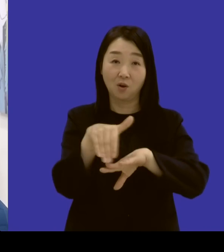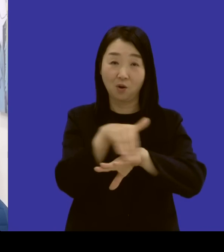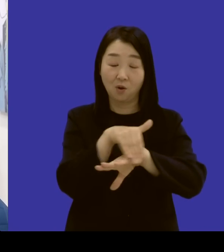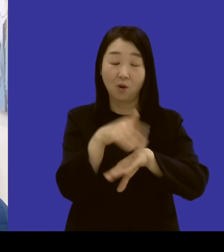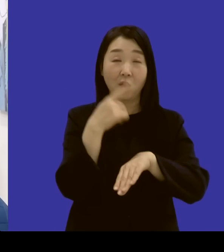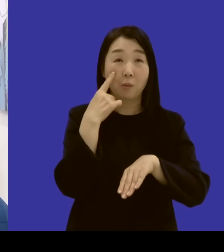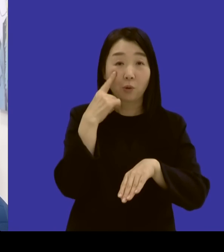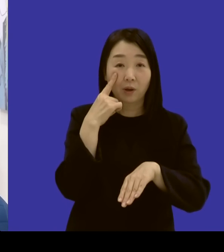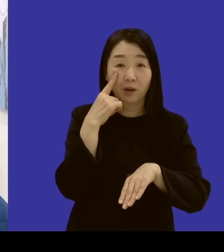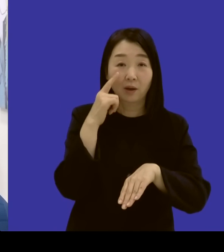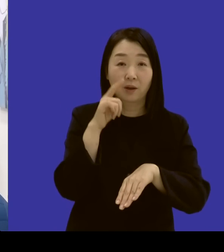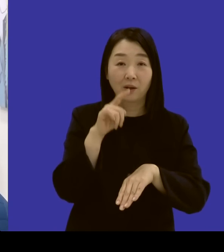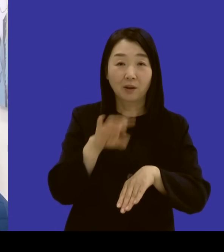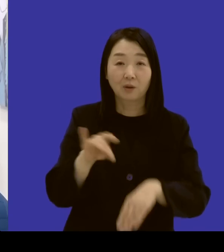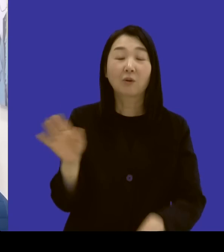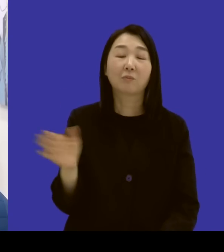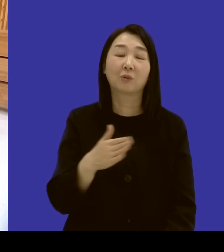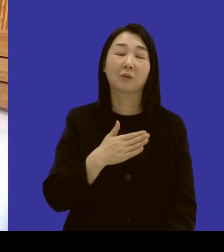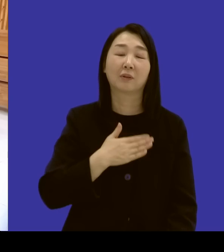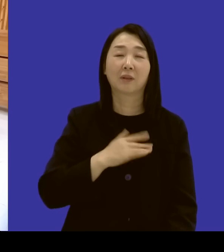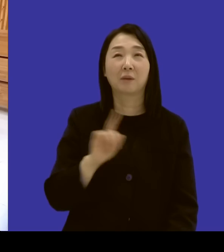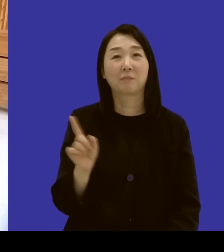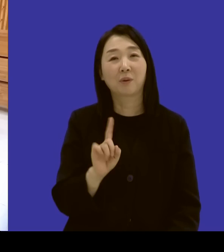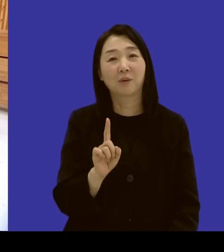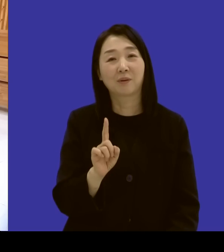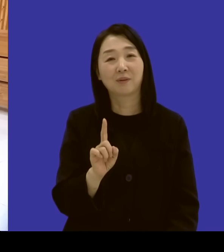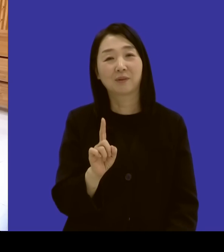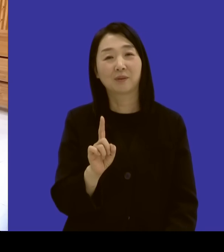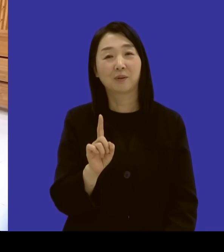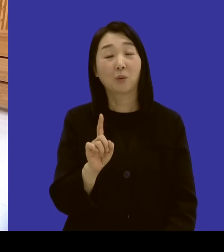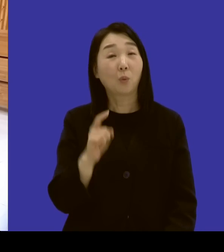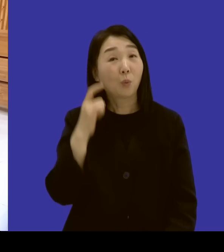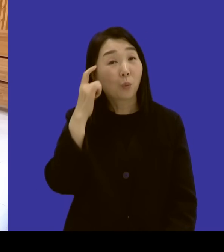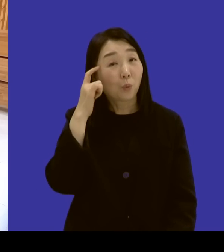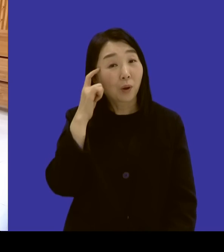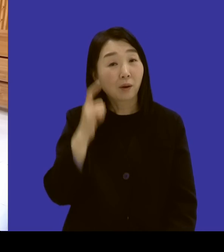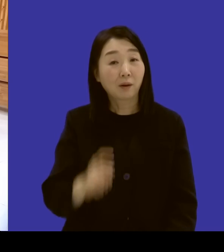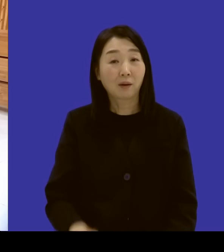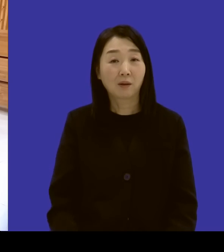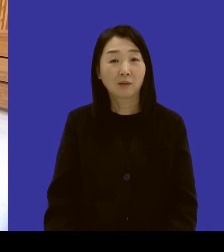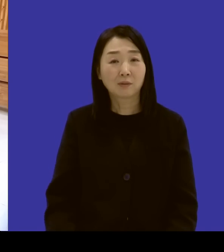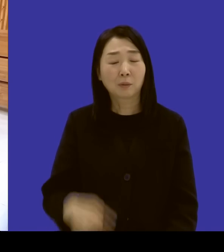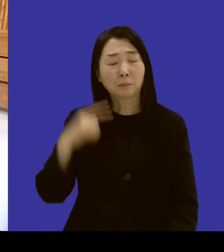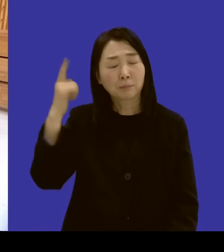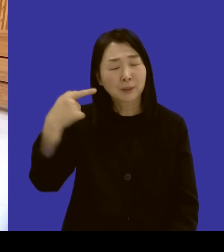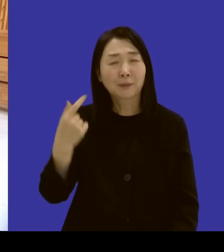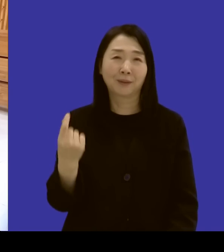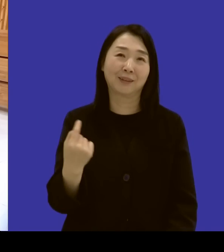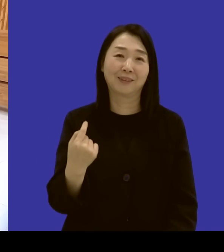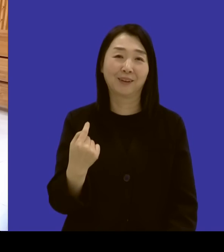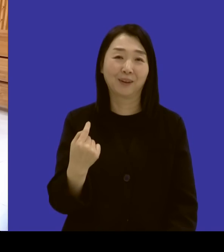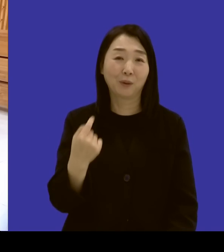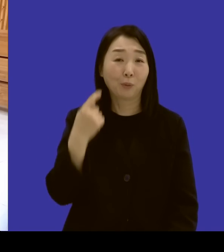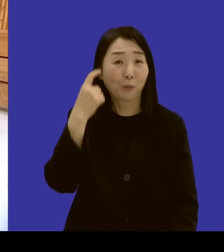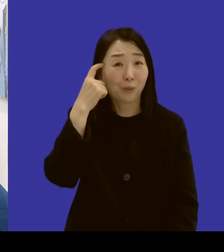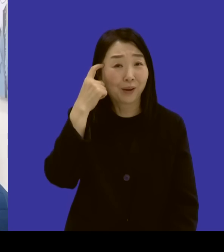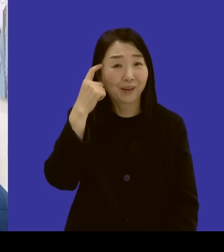그러니까 거기서부터 제가 약간 왜요? 그러니까 생활이 정신 나간 여자 맞죠.